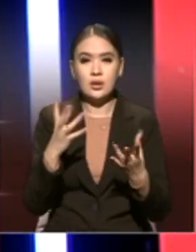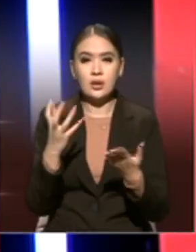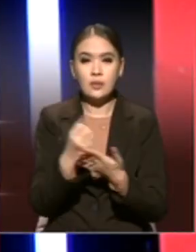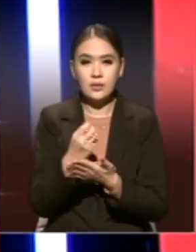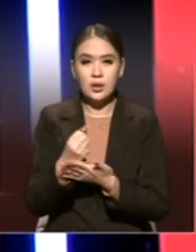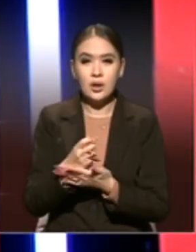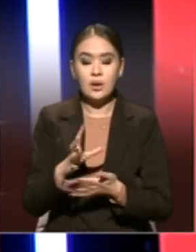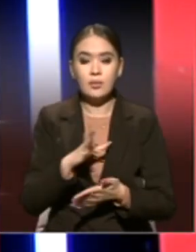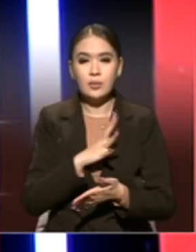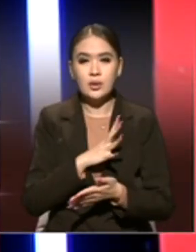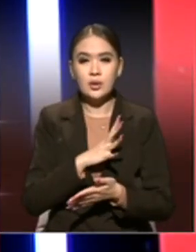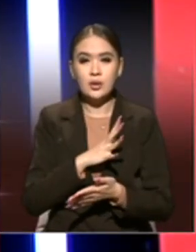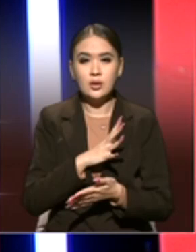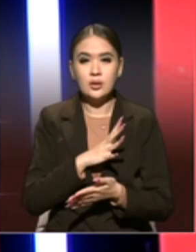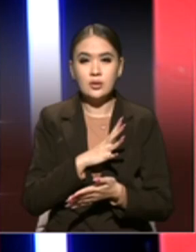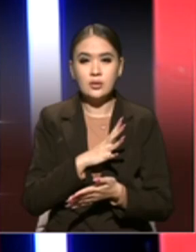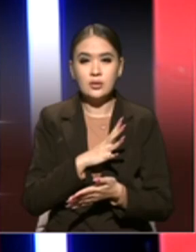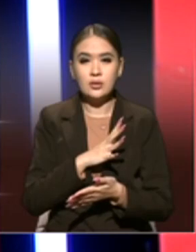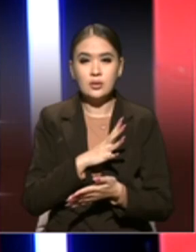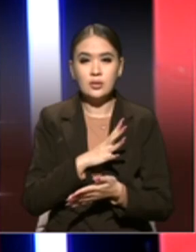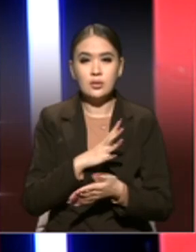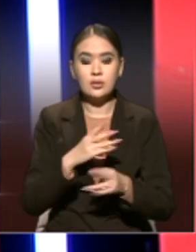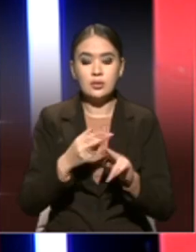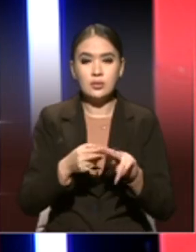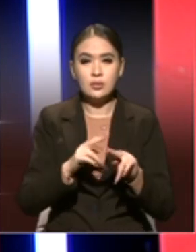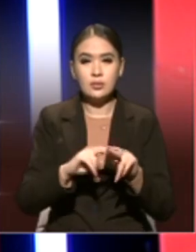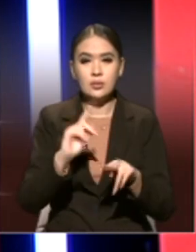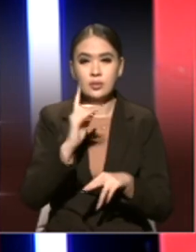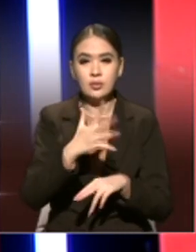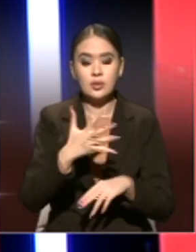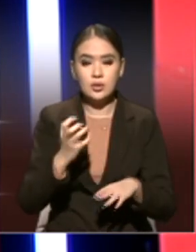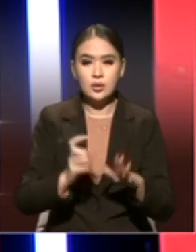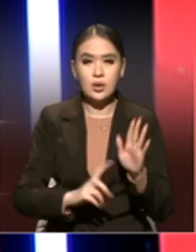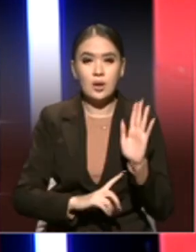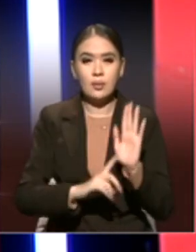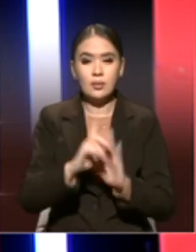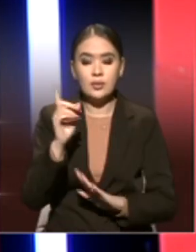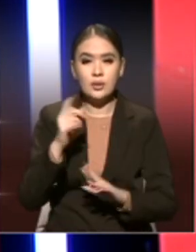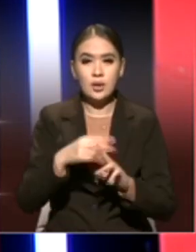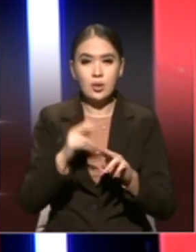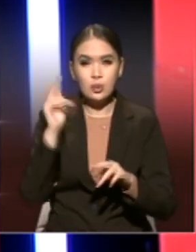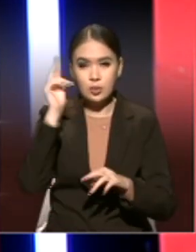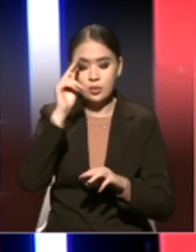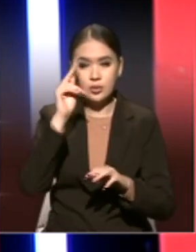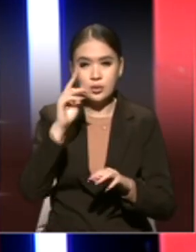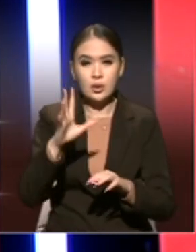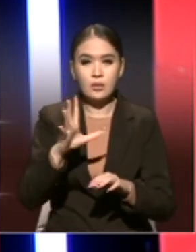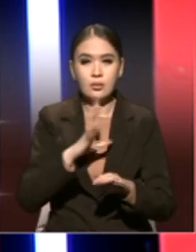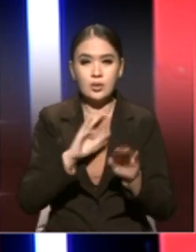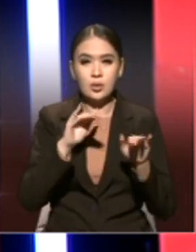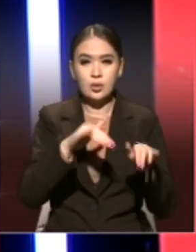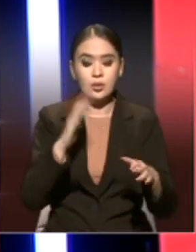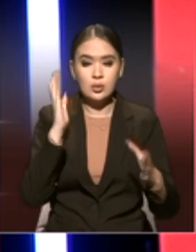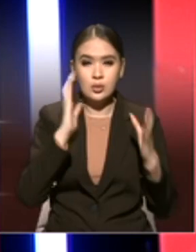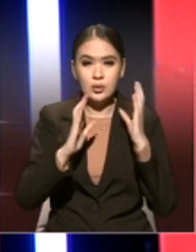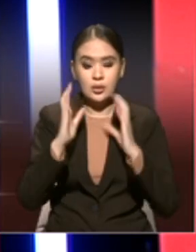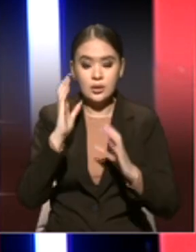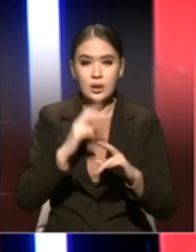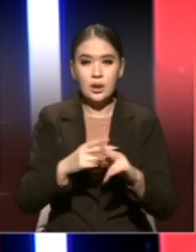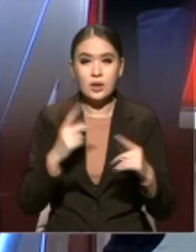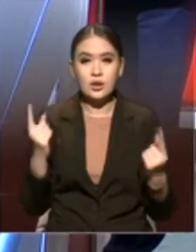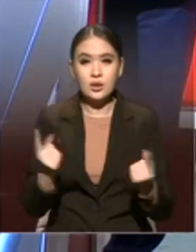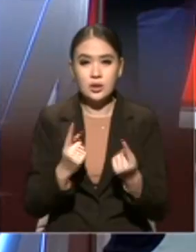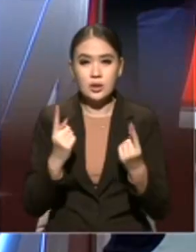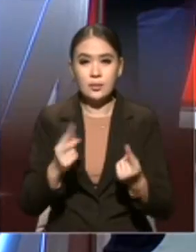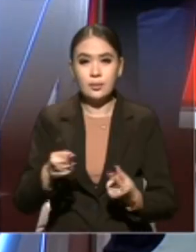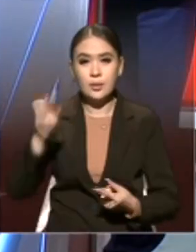қателеспесек. Көктемнен басталды. 1500 азамат оқуға түсті жеңілдікпен. Бұл жерде біз бірден айтуымыз керек,